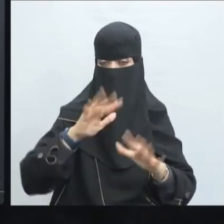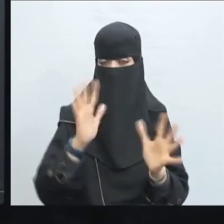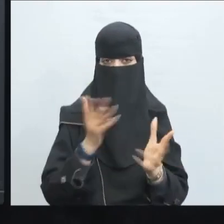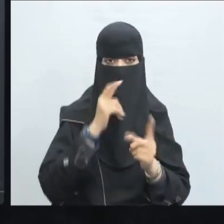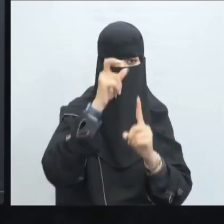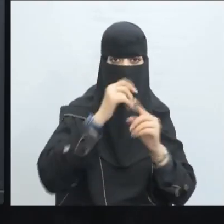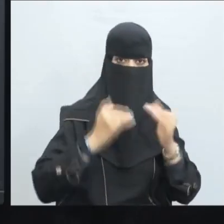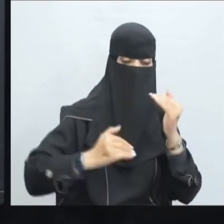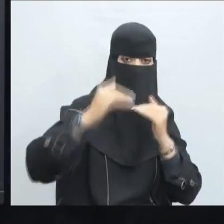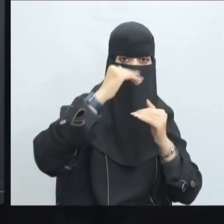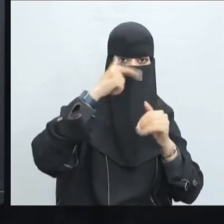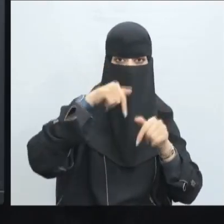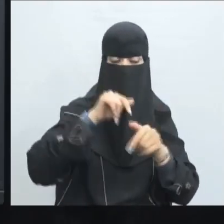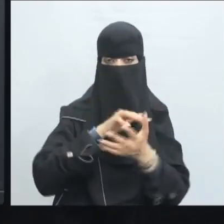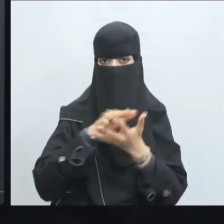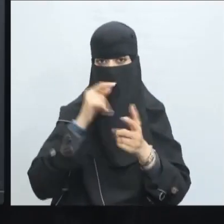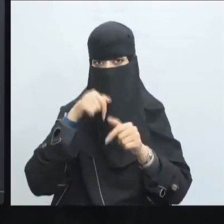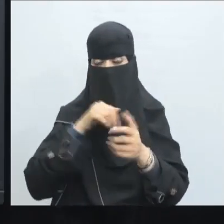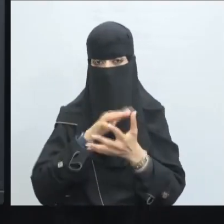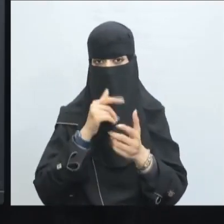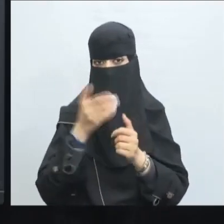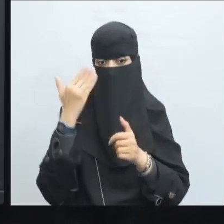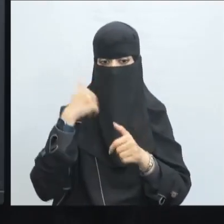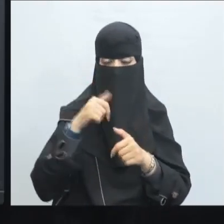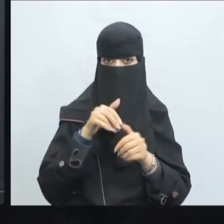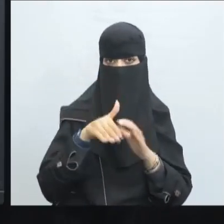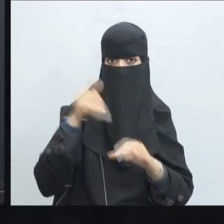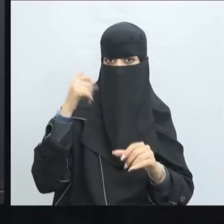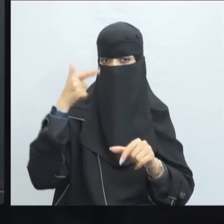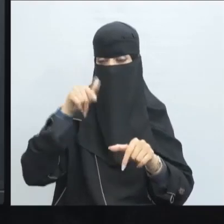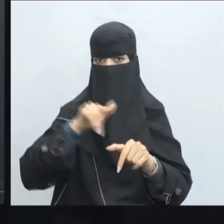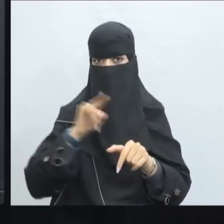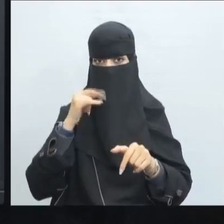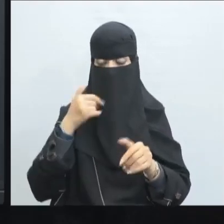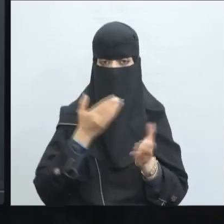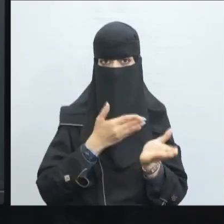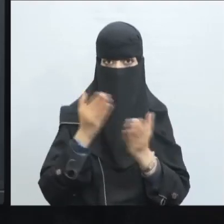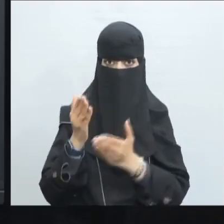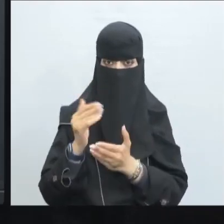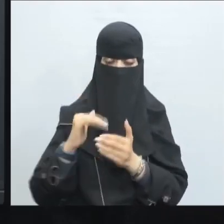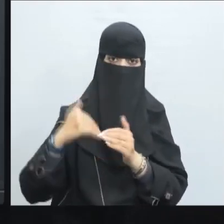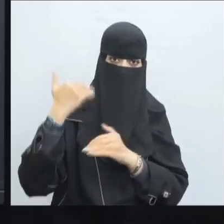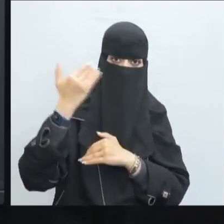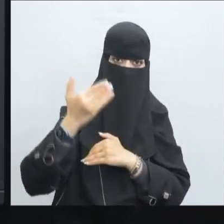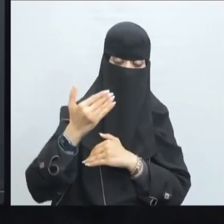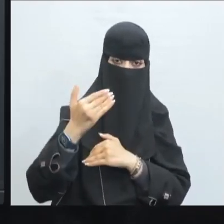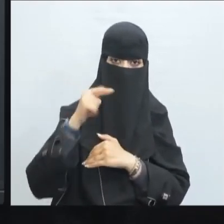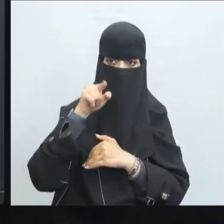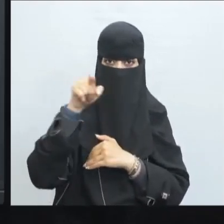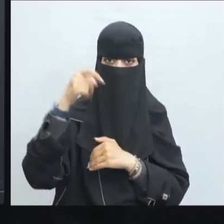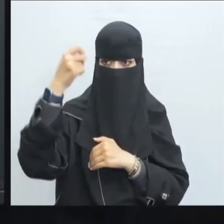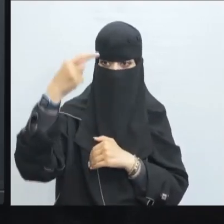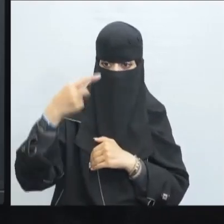مستوى كما حدث مثلا في بعض الازمات السابقه ويعزف الاشخاص عن الحضور وبالتالي اذا هذه